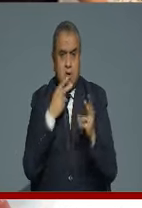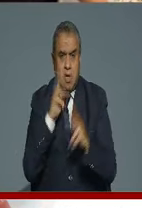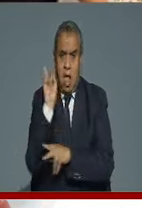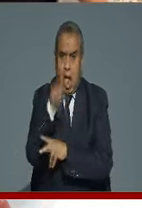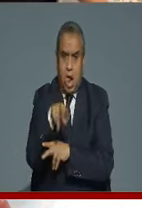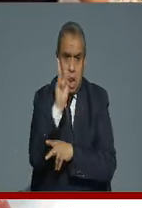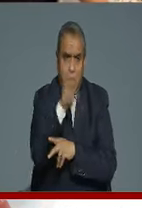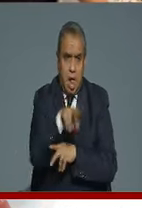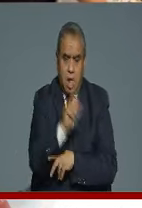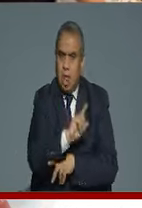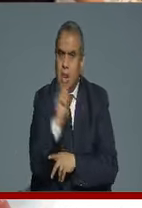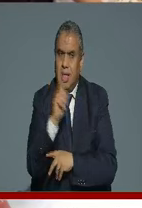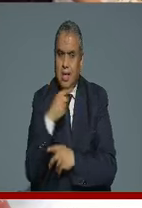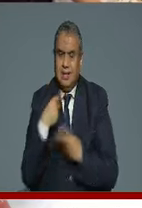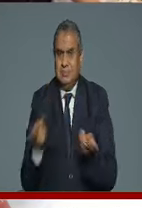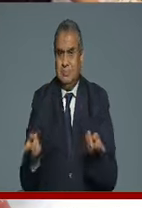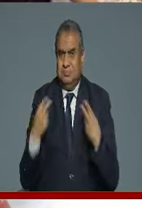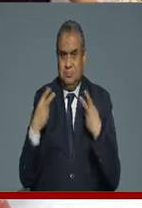أو نقول كلام